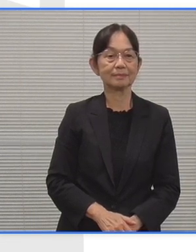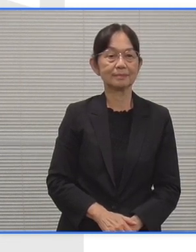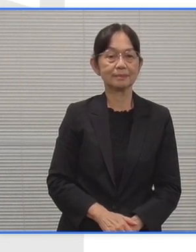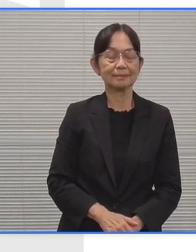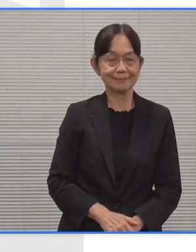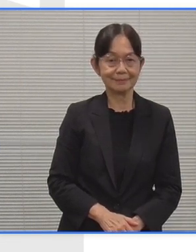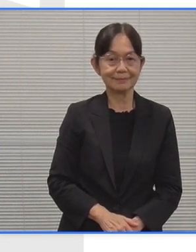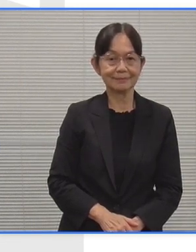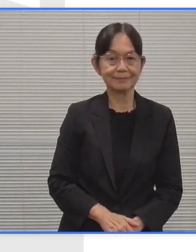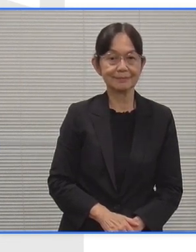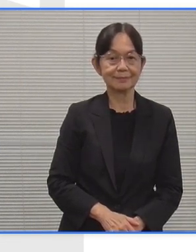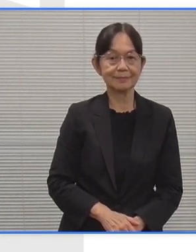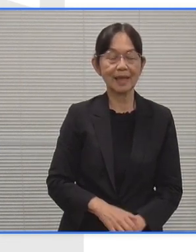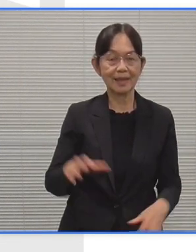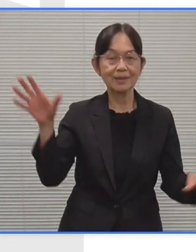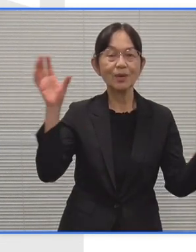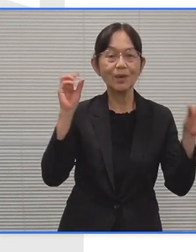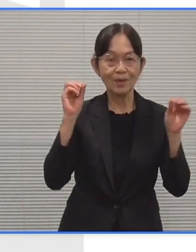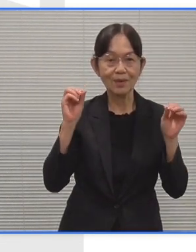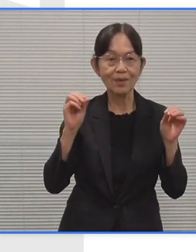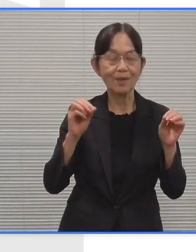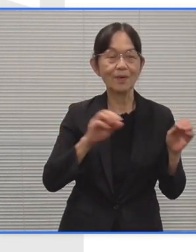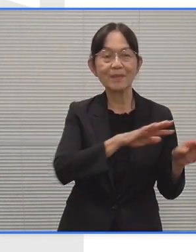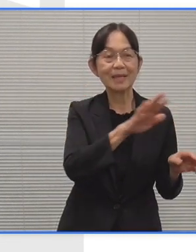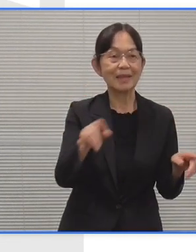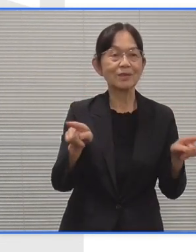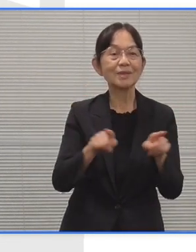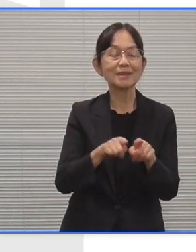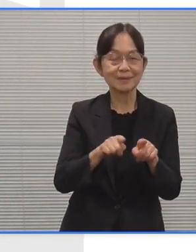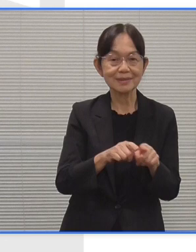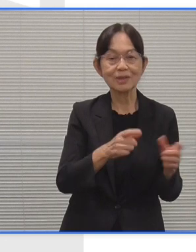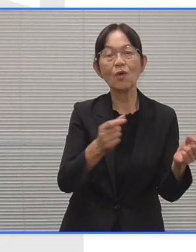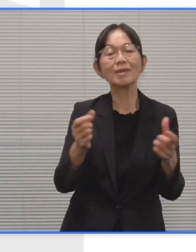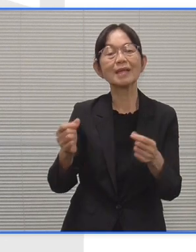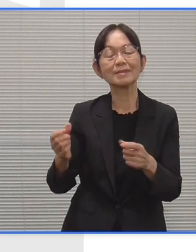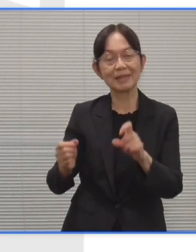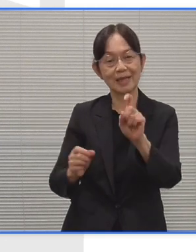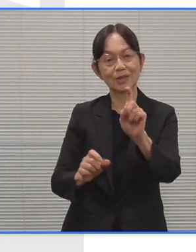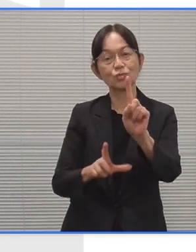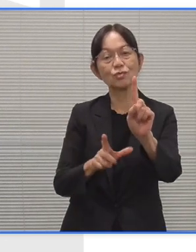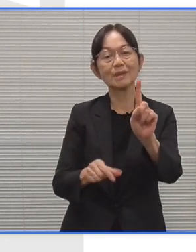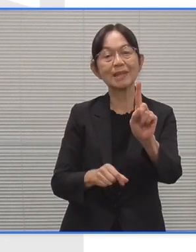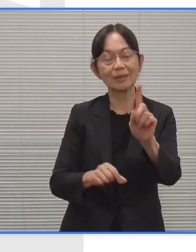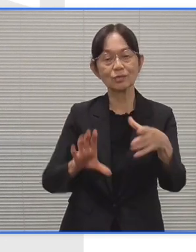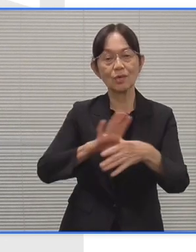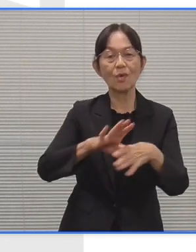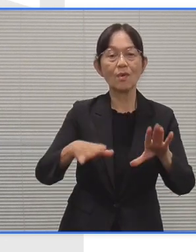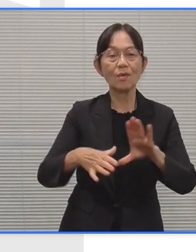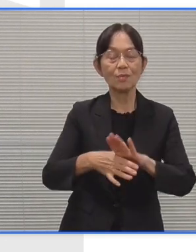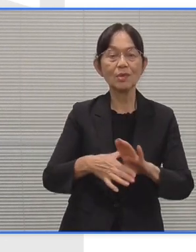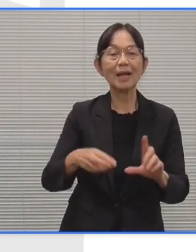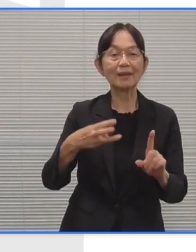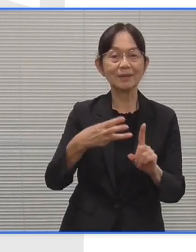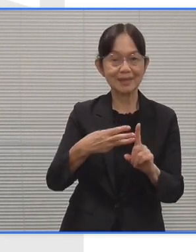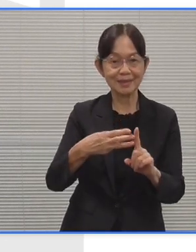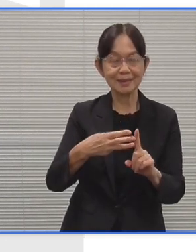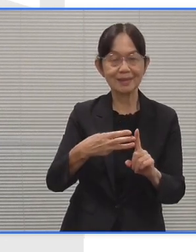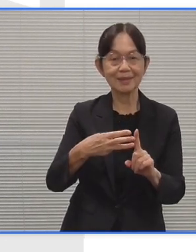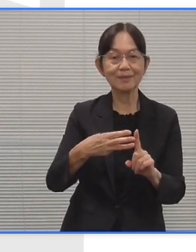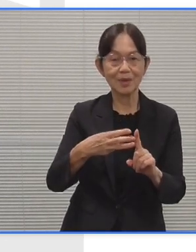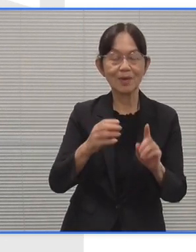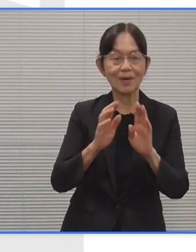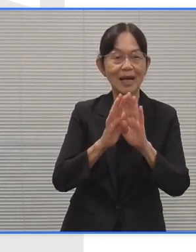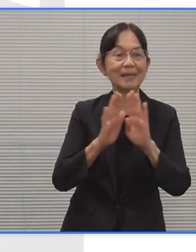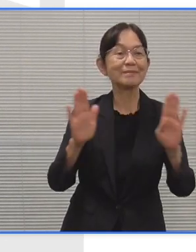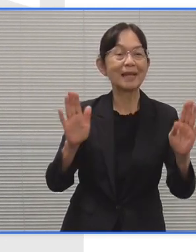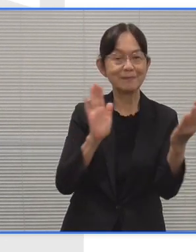なことを情報をお伝えをいたしました。11月の豊島文化の日に向けていろんなイベントをやっておりますので、ぜ